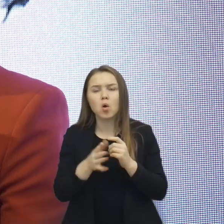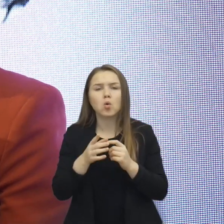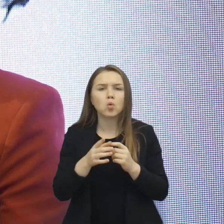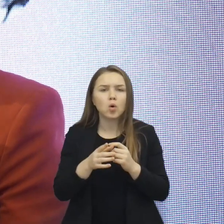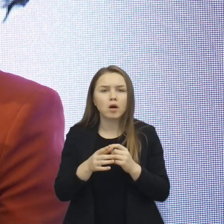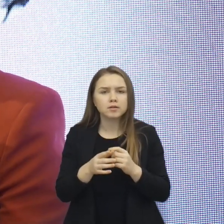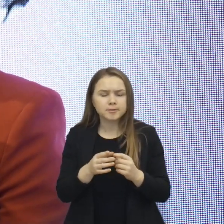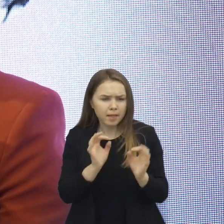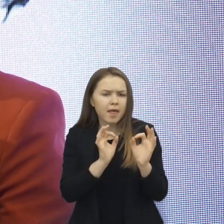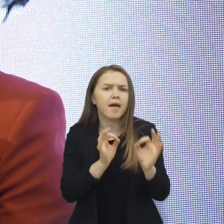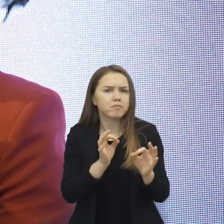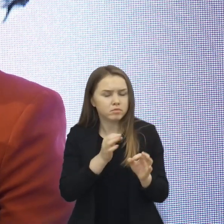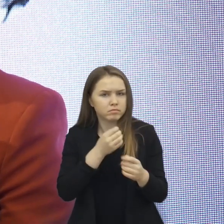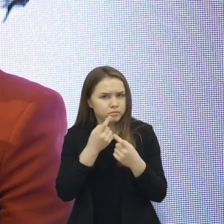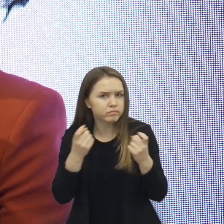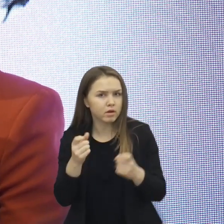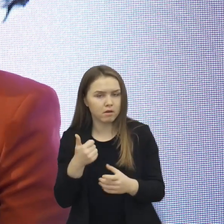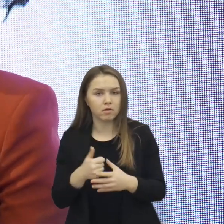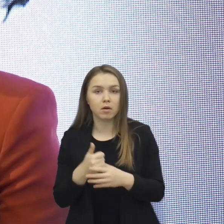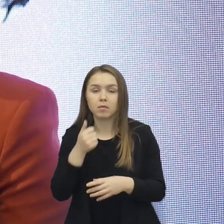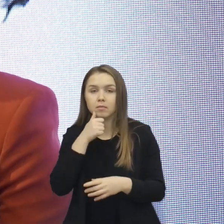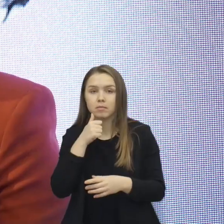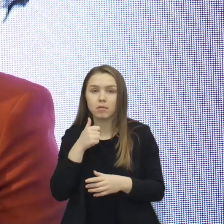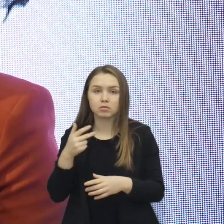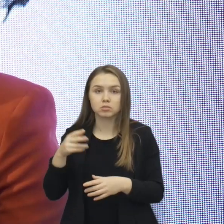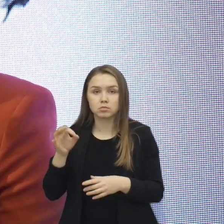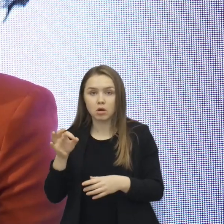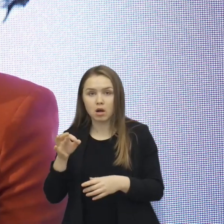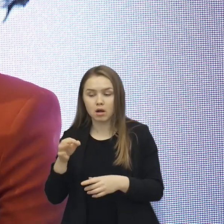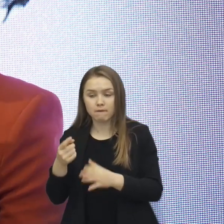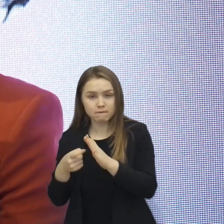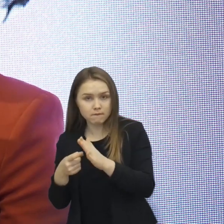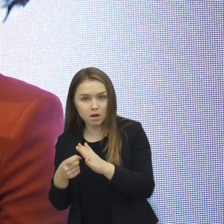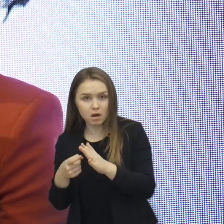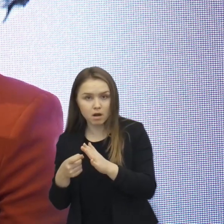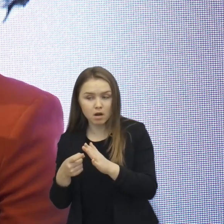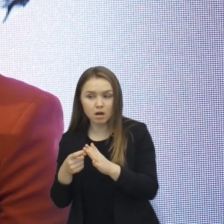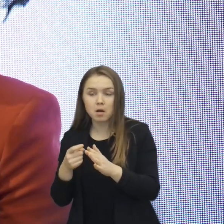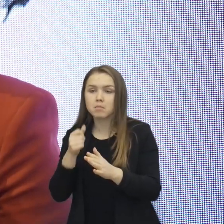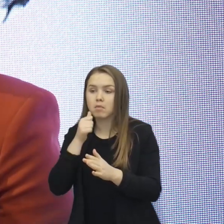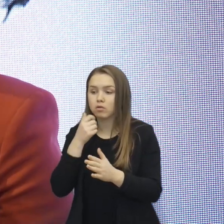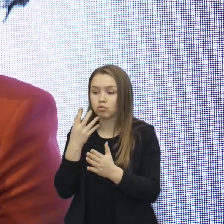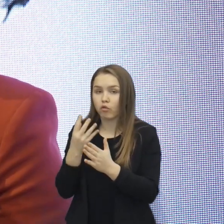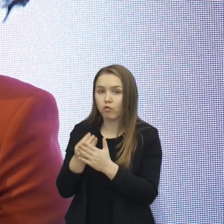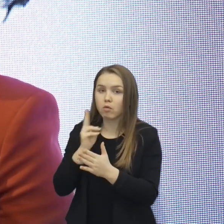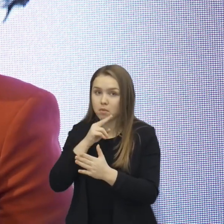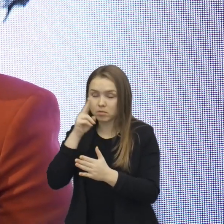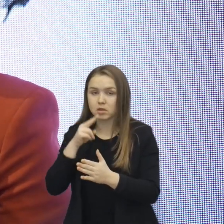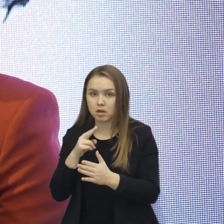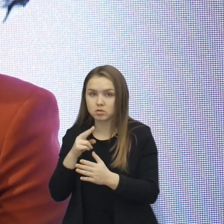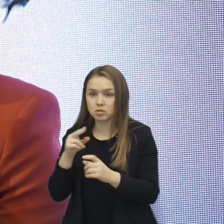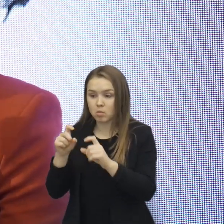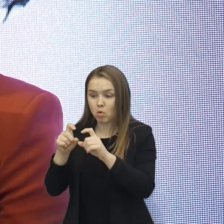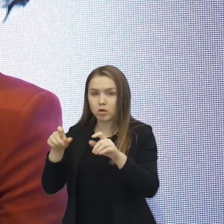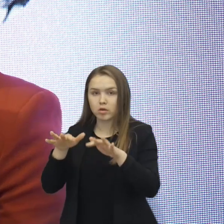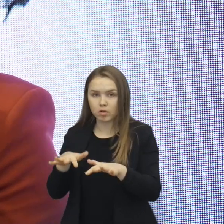pavyzdžiui, 36% apklaustųjų jaustųsi nepatogiai, jeigu jų vaiko mokykloje dirbtų translytis asmuo. Tai